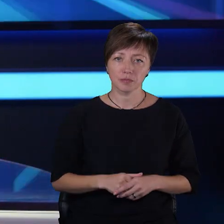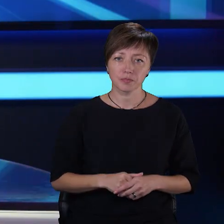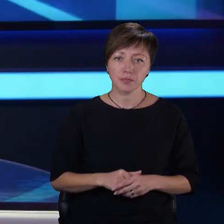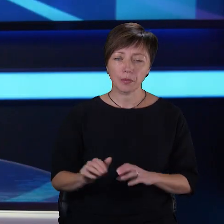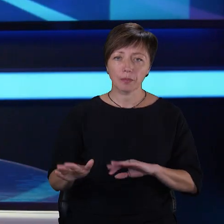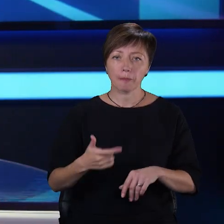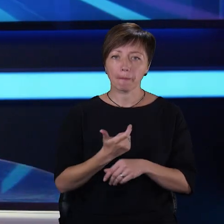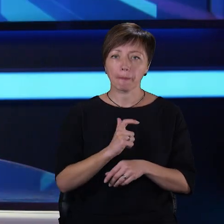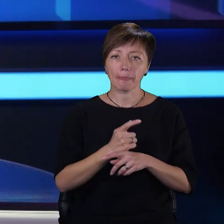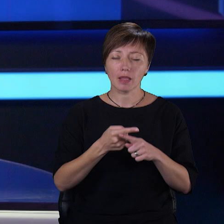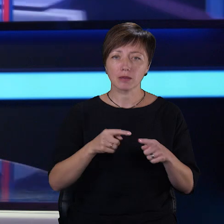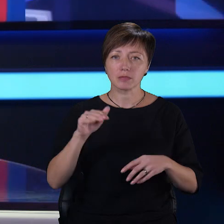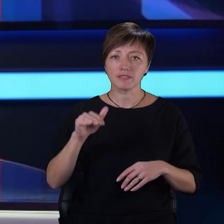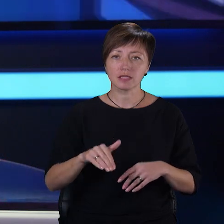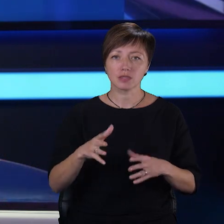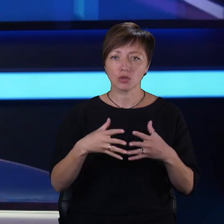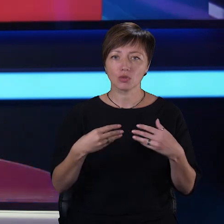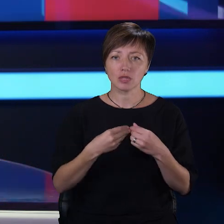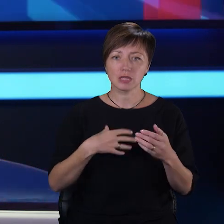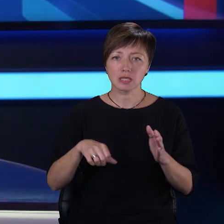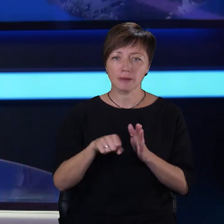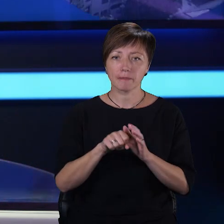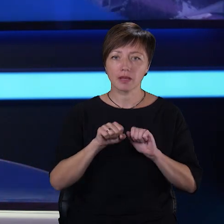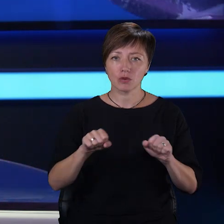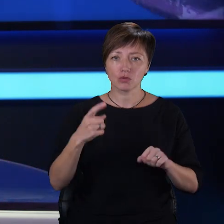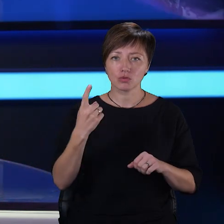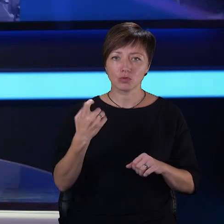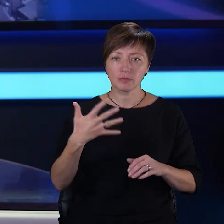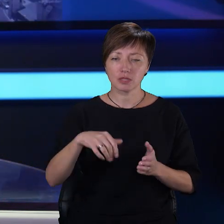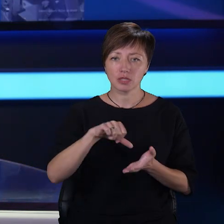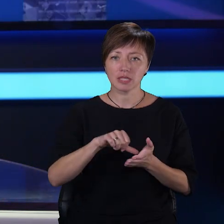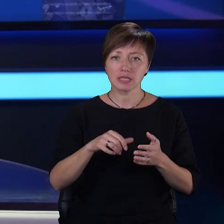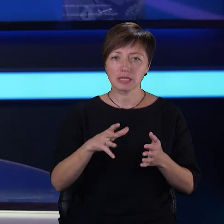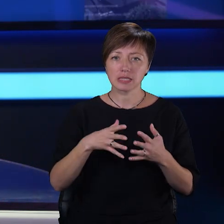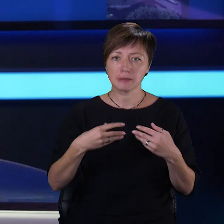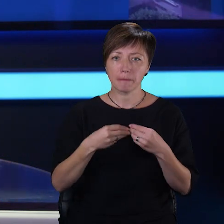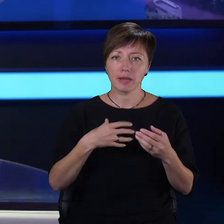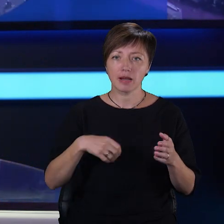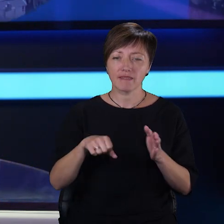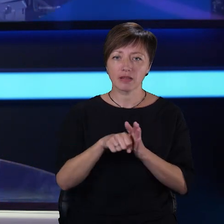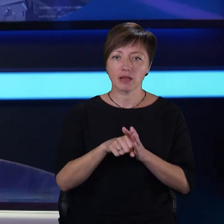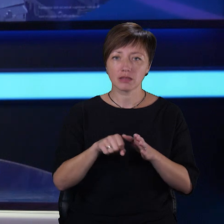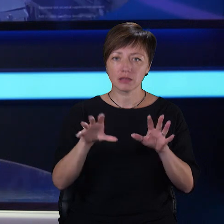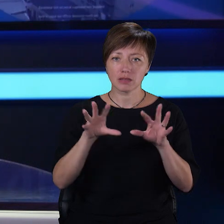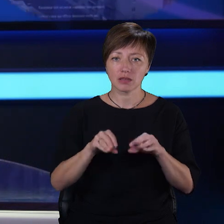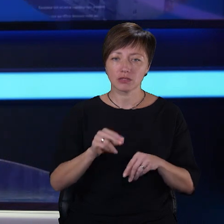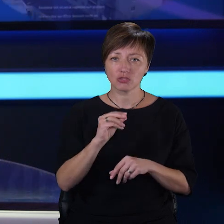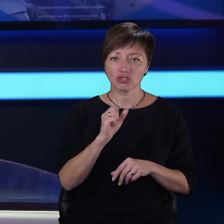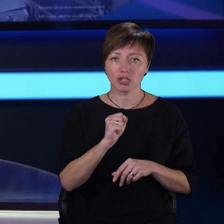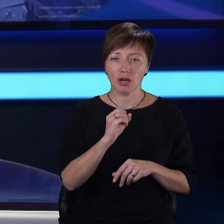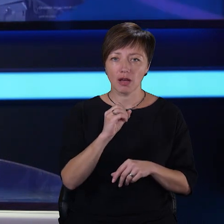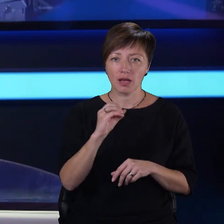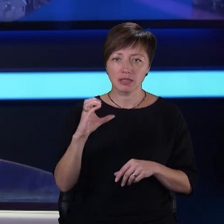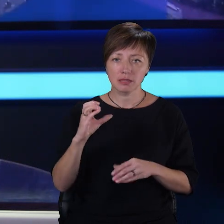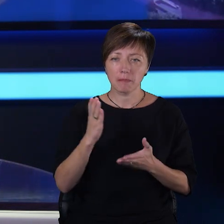Понад півтисячі родин загиблих героїв, а також 150 членів сімей померлих ліквідаторів аварії на ЧАЕС